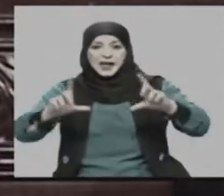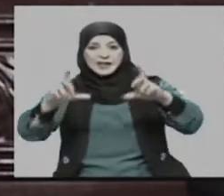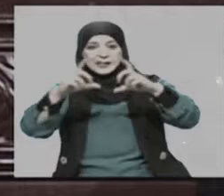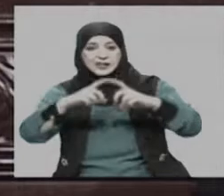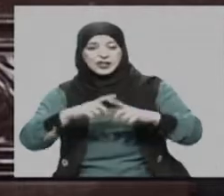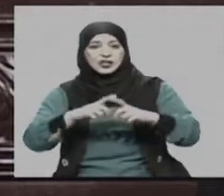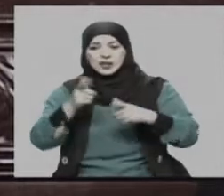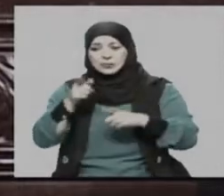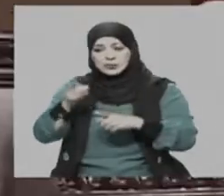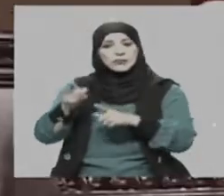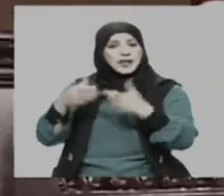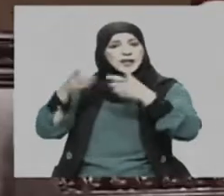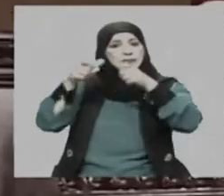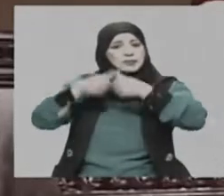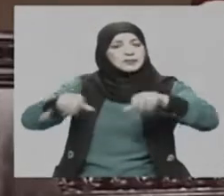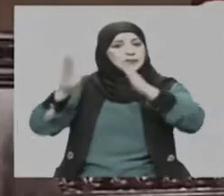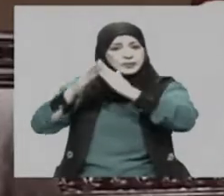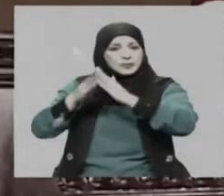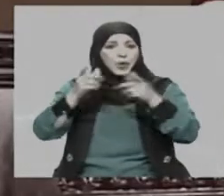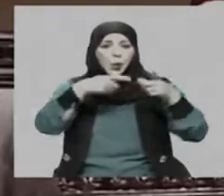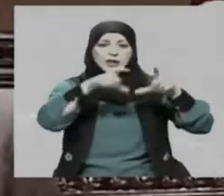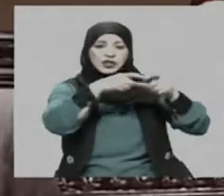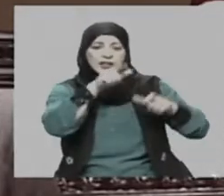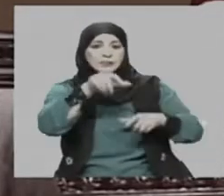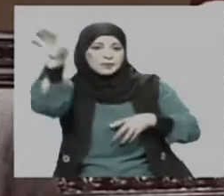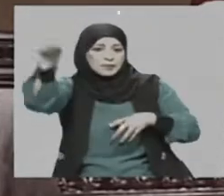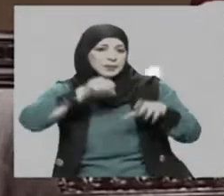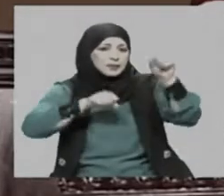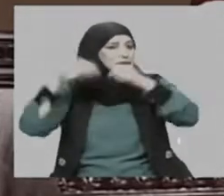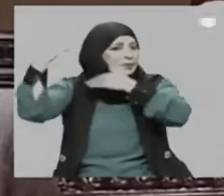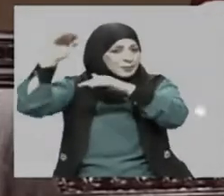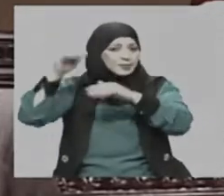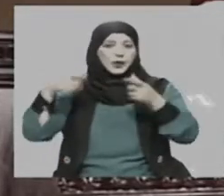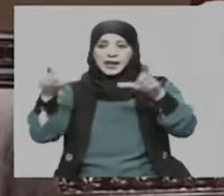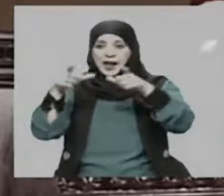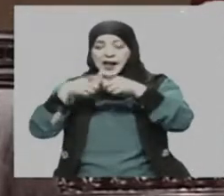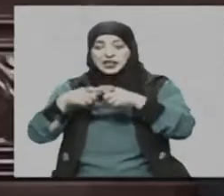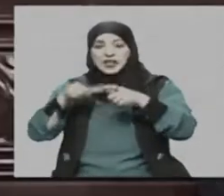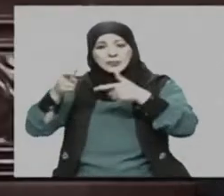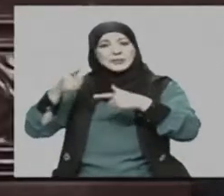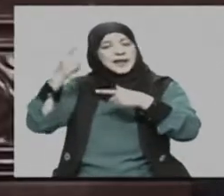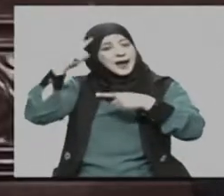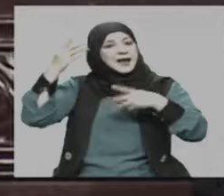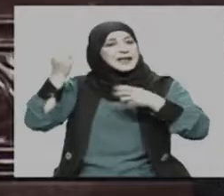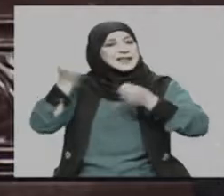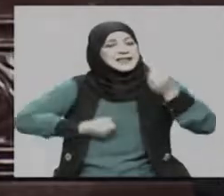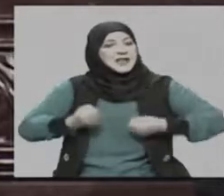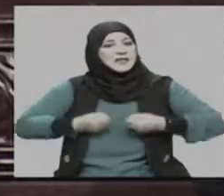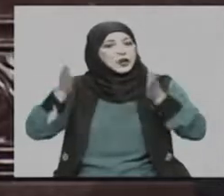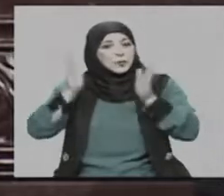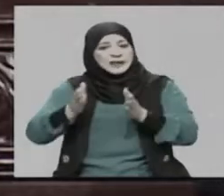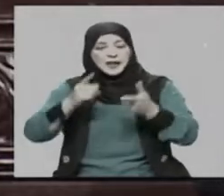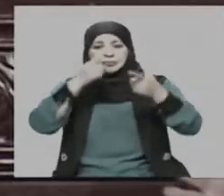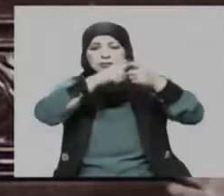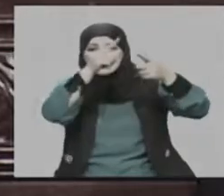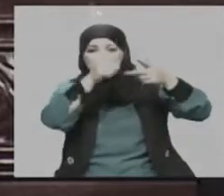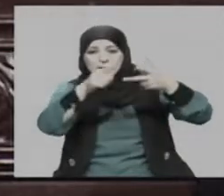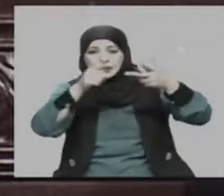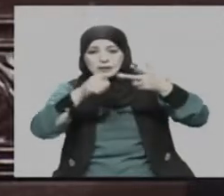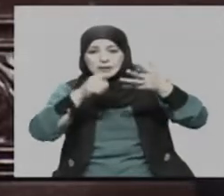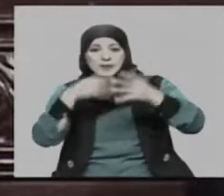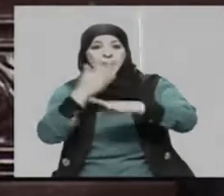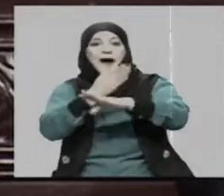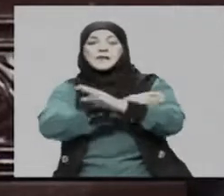واحدة لاهية بالحجر وبالإجلاء، واحدة لاهية بالفروشات بتاع السبيطارات، كلها ما كانتش